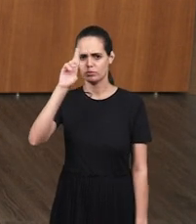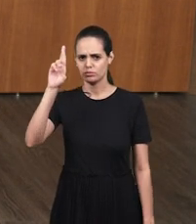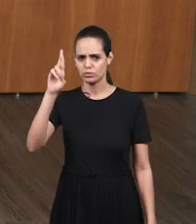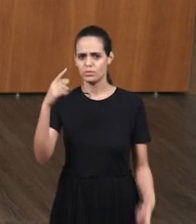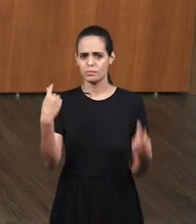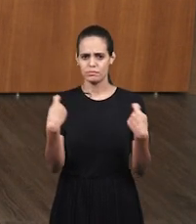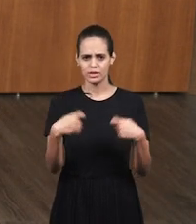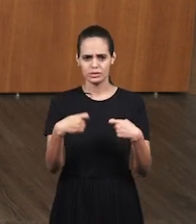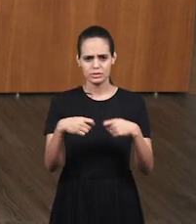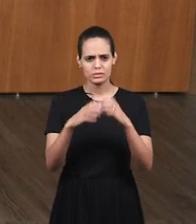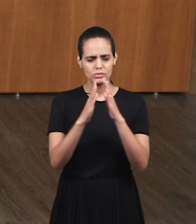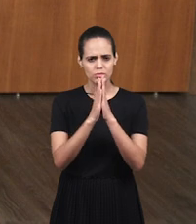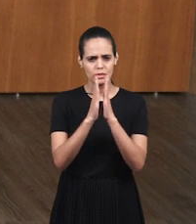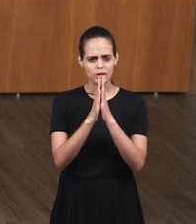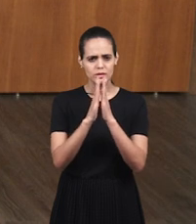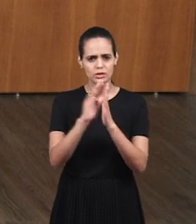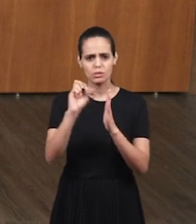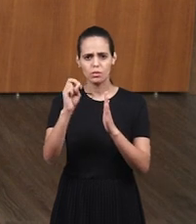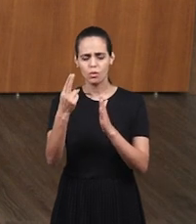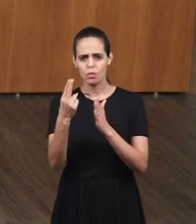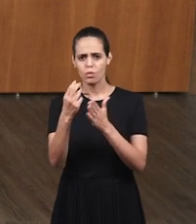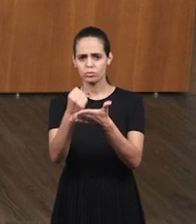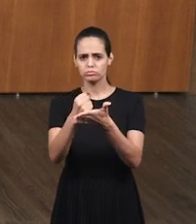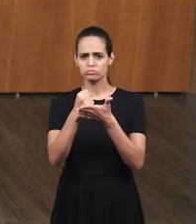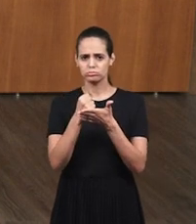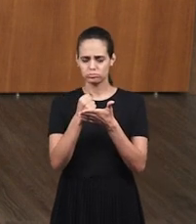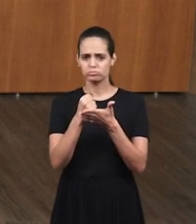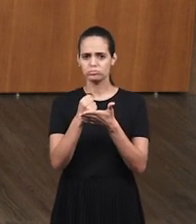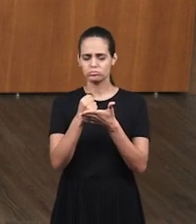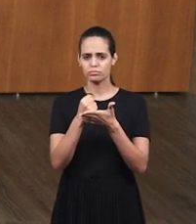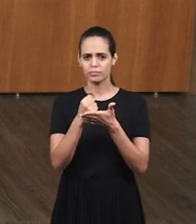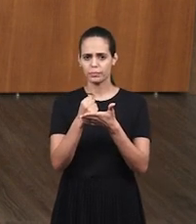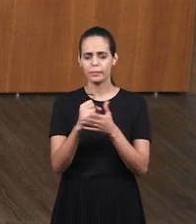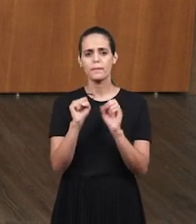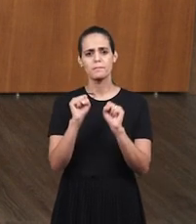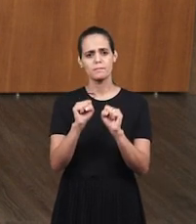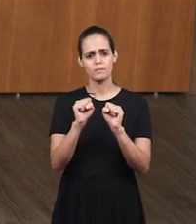переживания живым Богом? Вы нуждаетесь в молитве? Вы